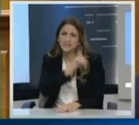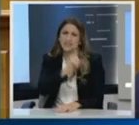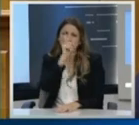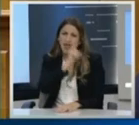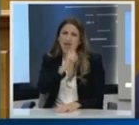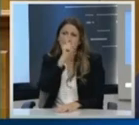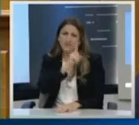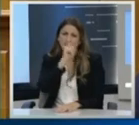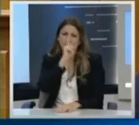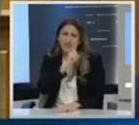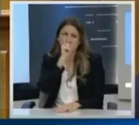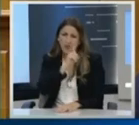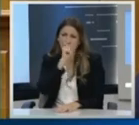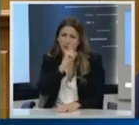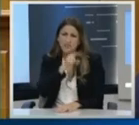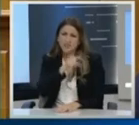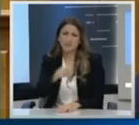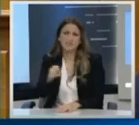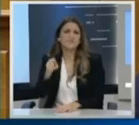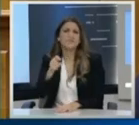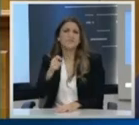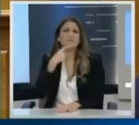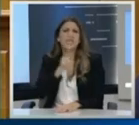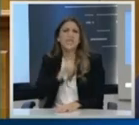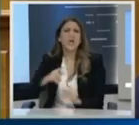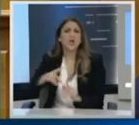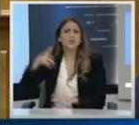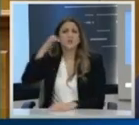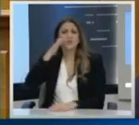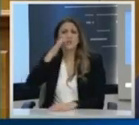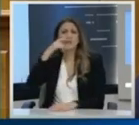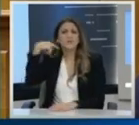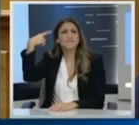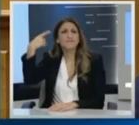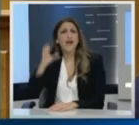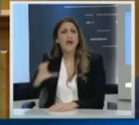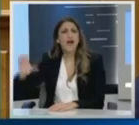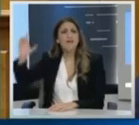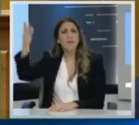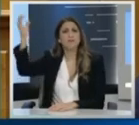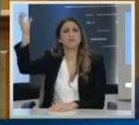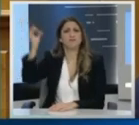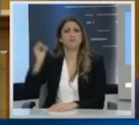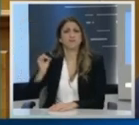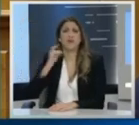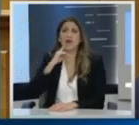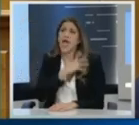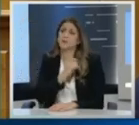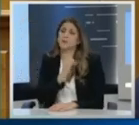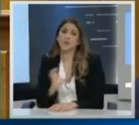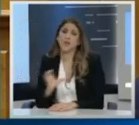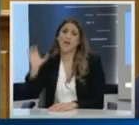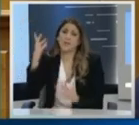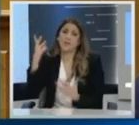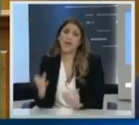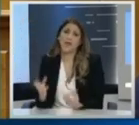ψεύτικη πίστη του κυρίου Μητσοτάκη στο λεγόμενο ευρωπαϊκό ιδεώδες, την εμπιστοσύνη του στην